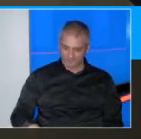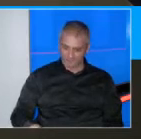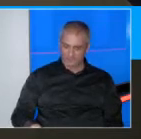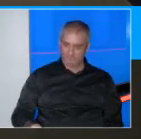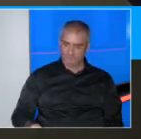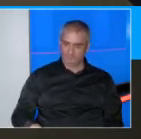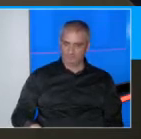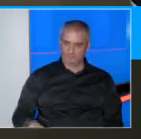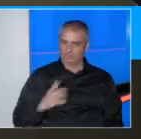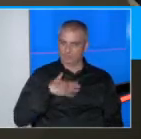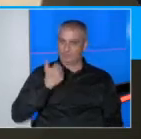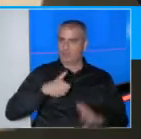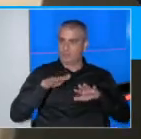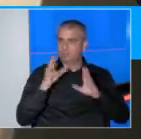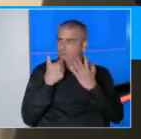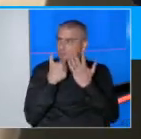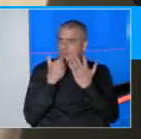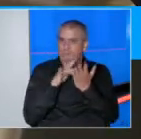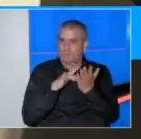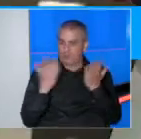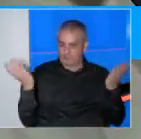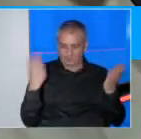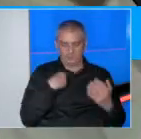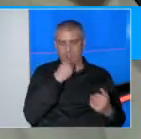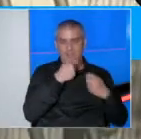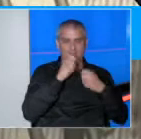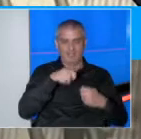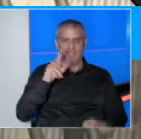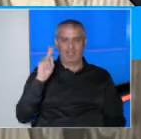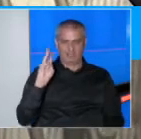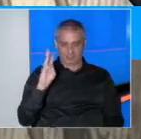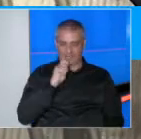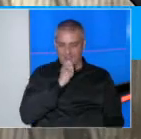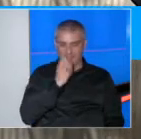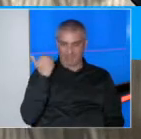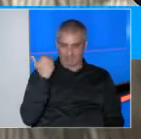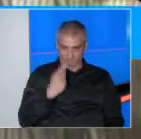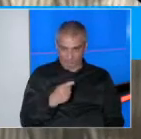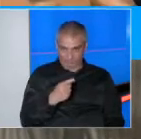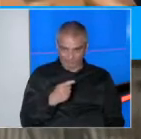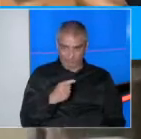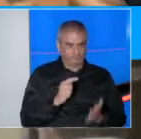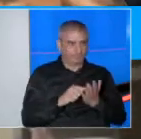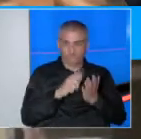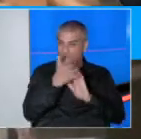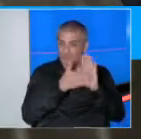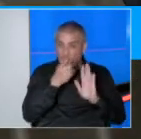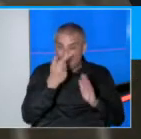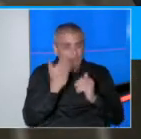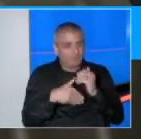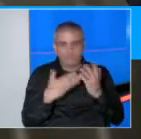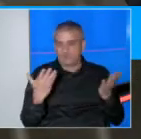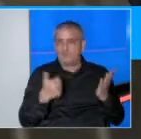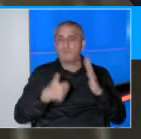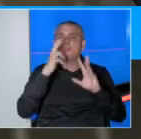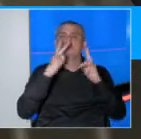זה דברים? הזו גם את חברת הכנסת קטי שטרית שהתראיינה קודם לכן. כי הדברים שאתם אומרים בסופו של דבר